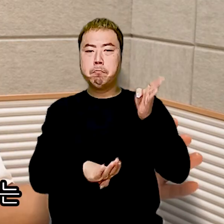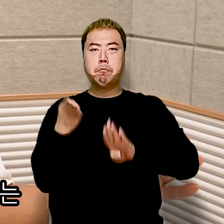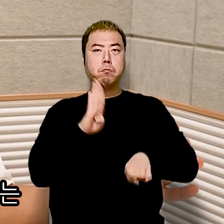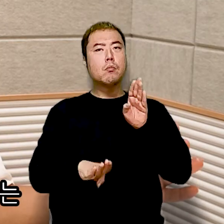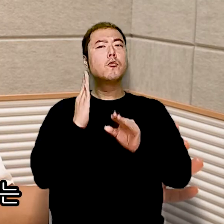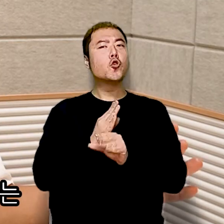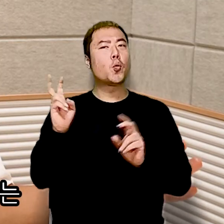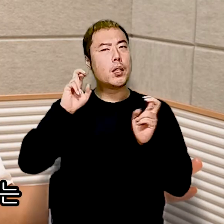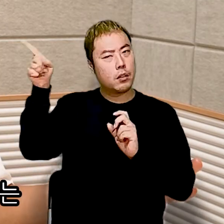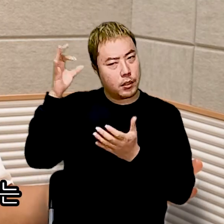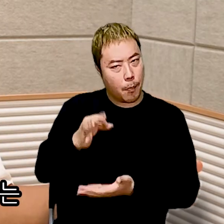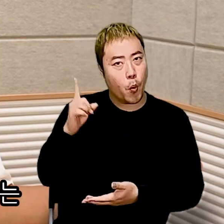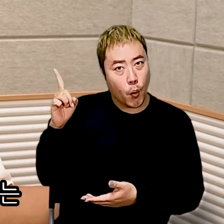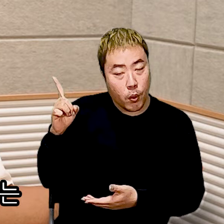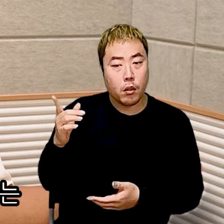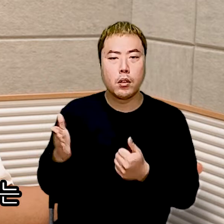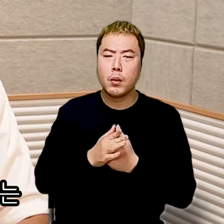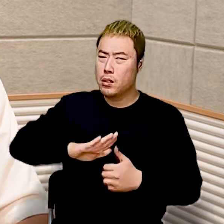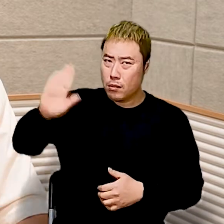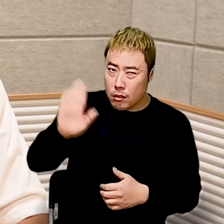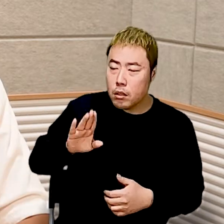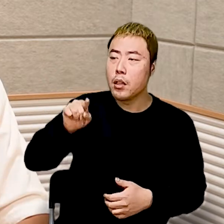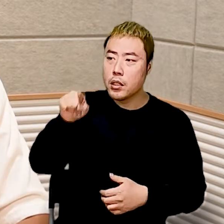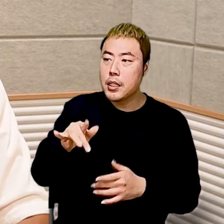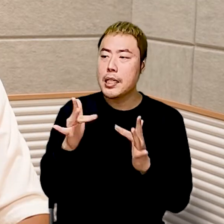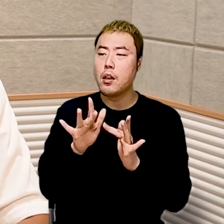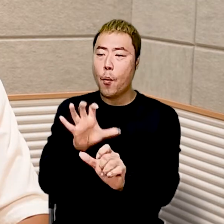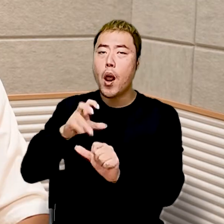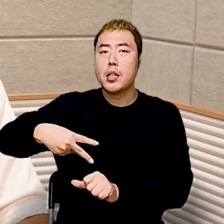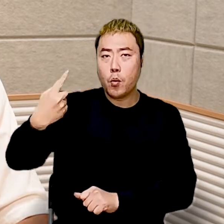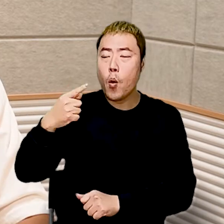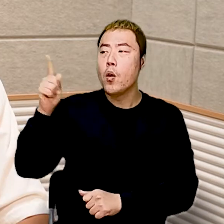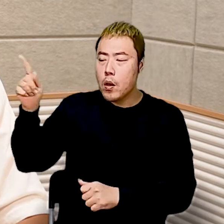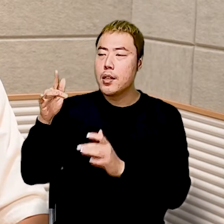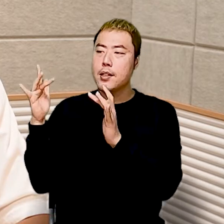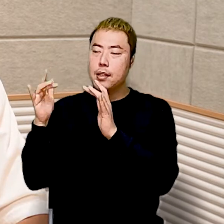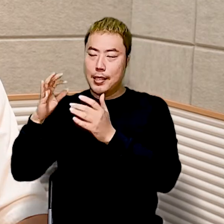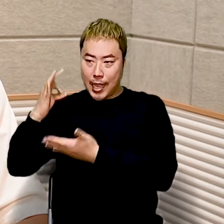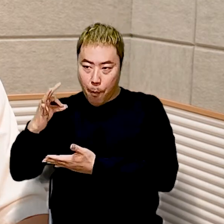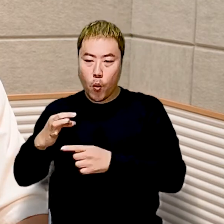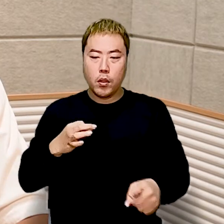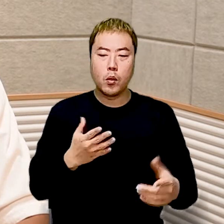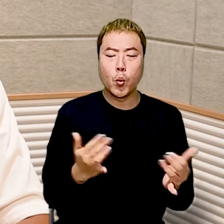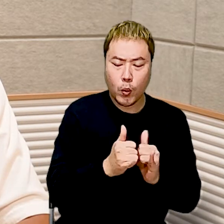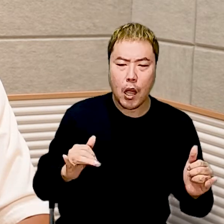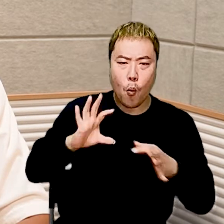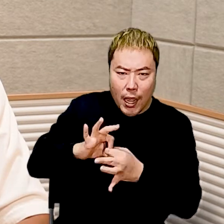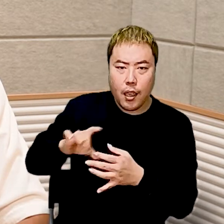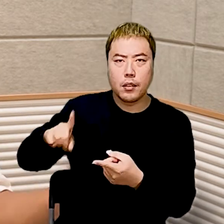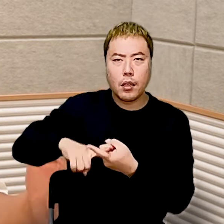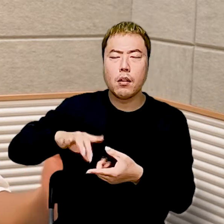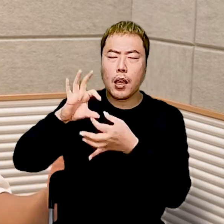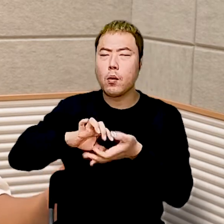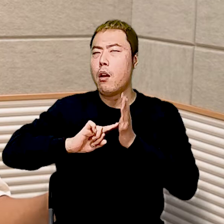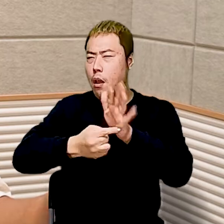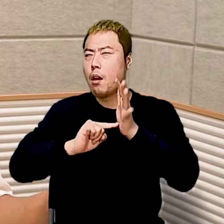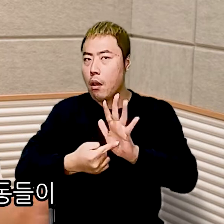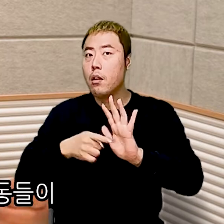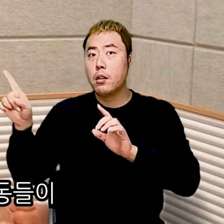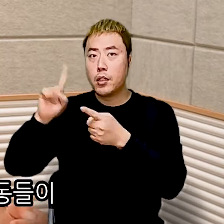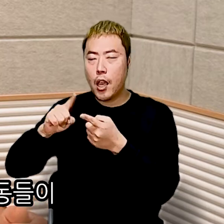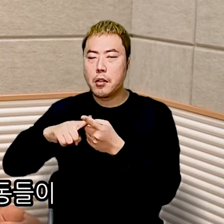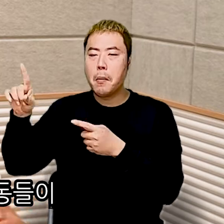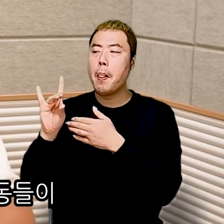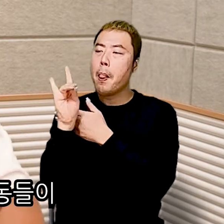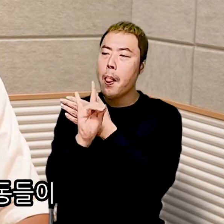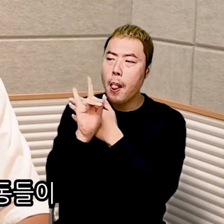이 자본노동 관계가 아니라고 하는 그 여러 가지 수많은 언어들과 논리들과 장치들을 비틀고